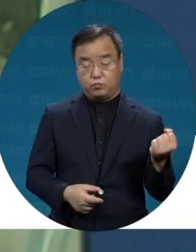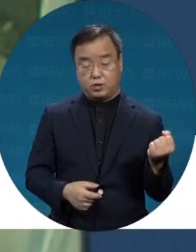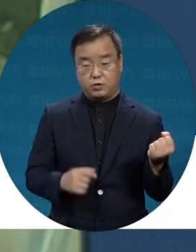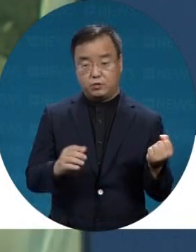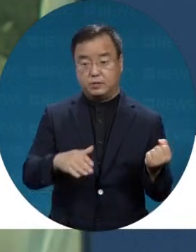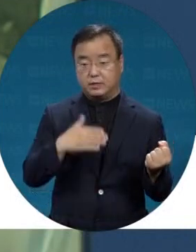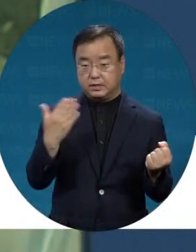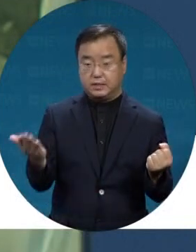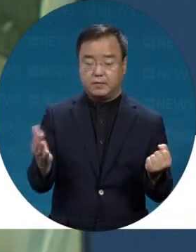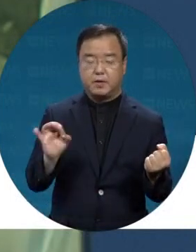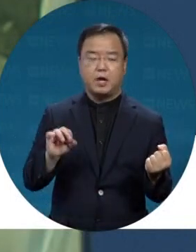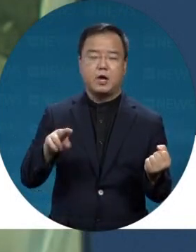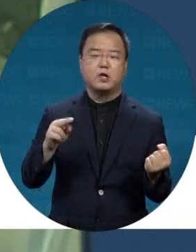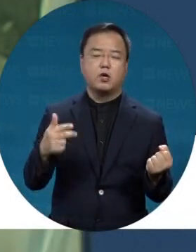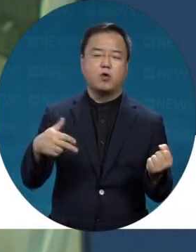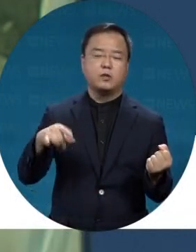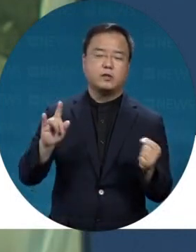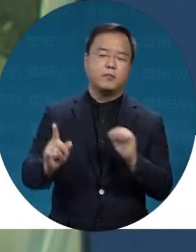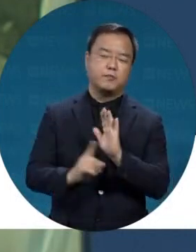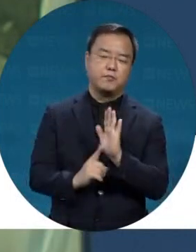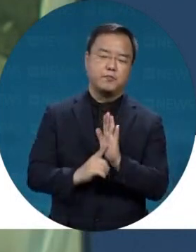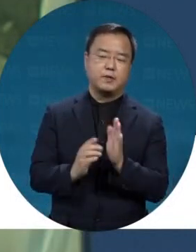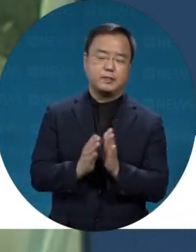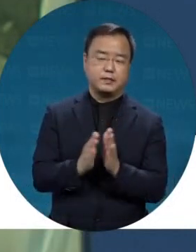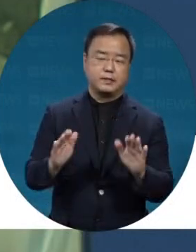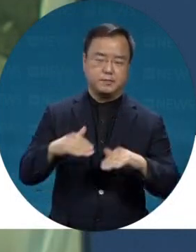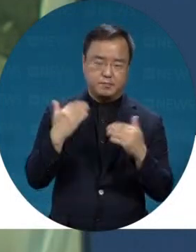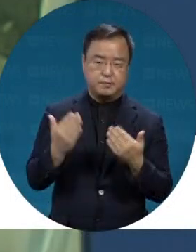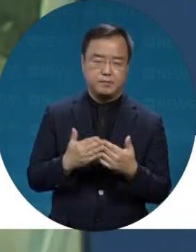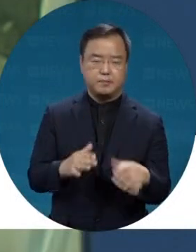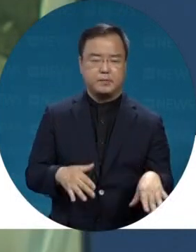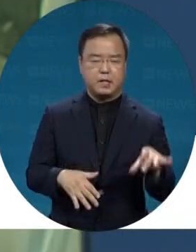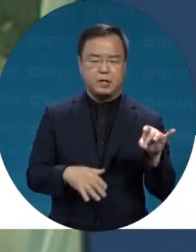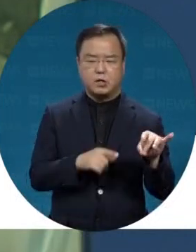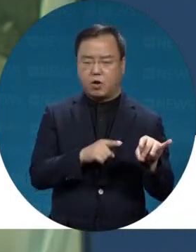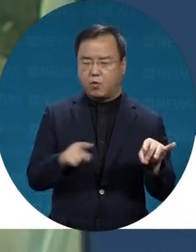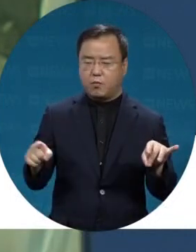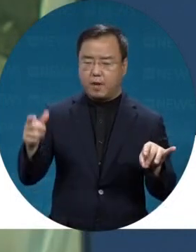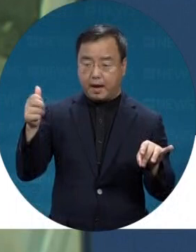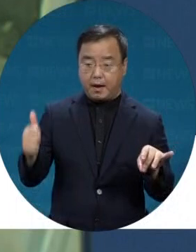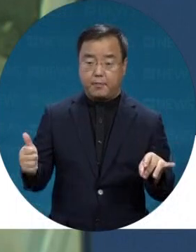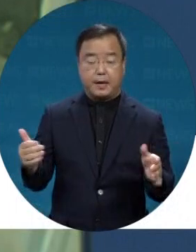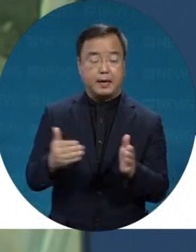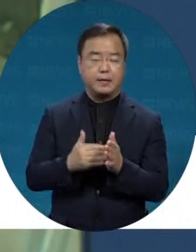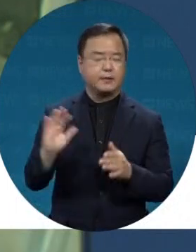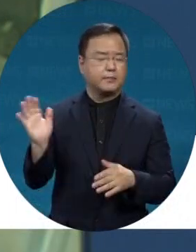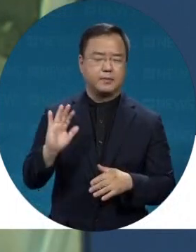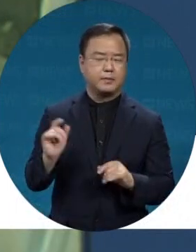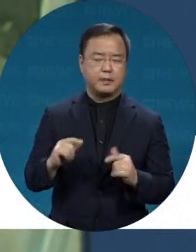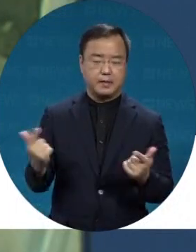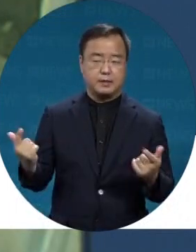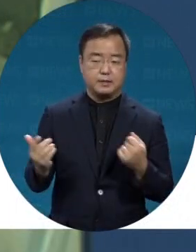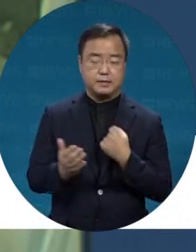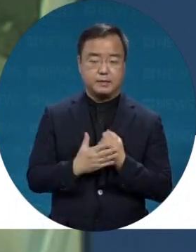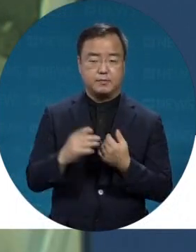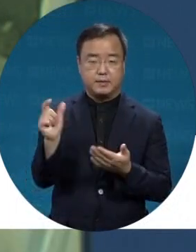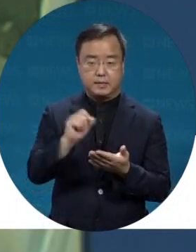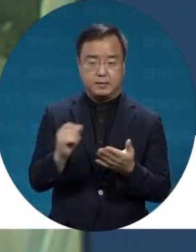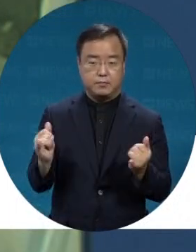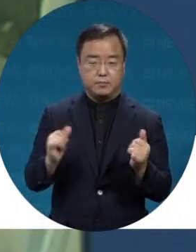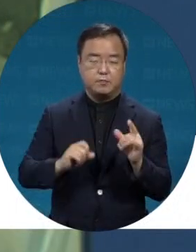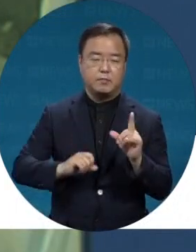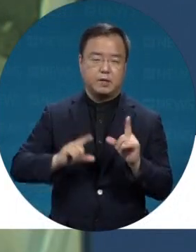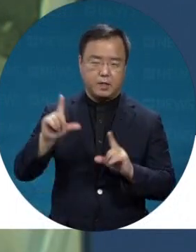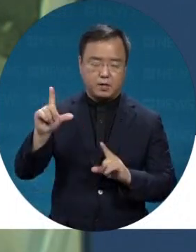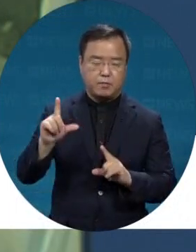놓고 연재를 이제 시작하는 시스템이에요 다 만들어 놓고 이렇게 다 한꺼번에 올린다기보다는 이제 그러다 보니까 작가 대부분이 언제